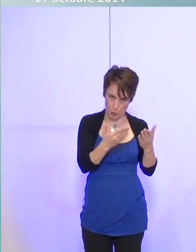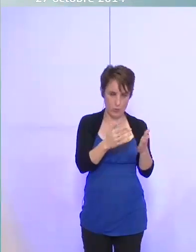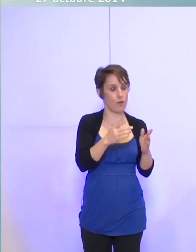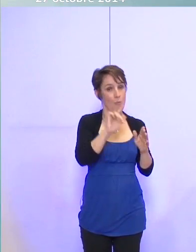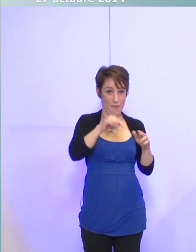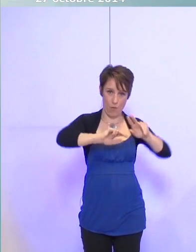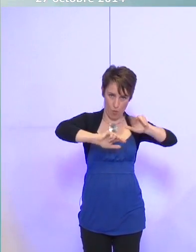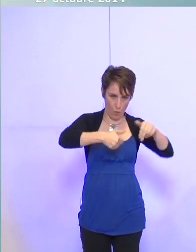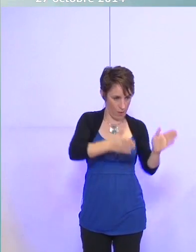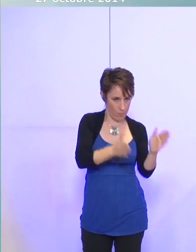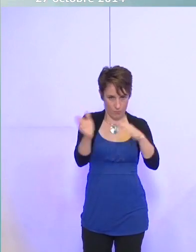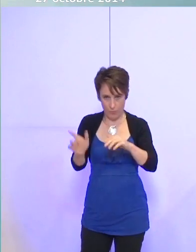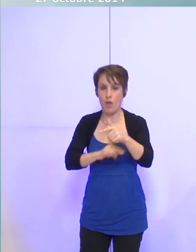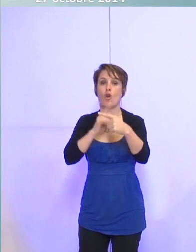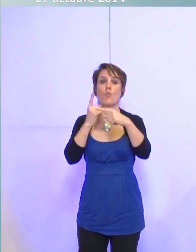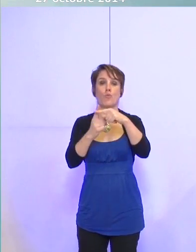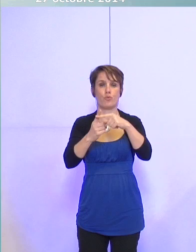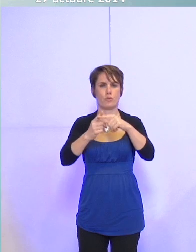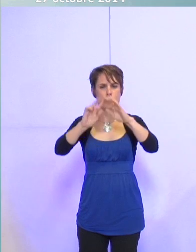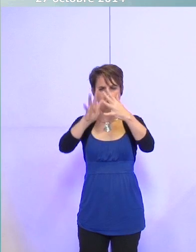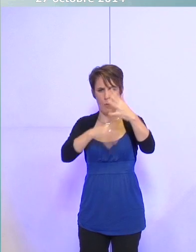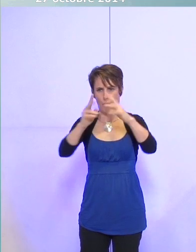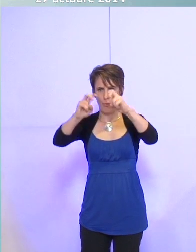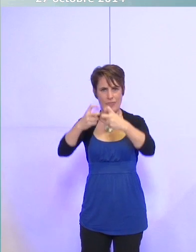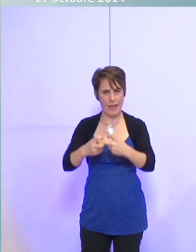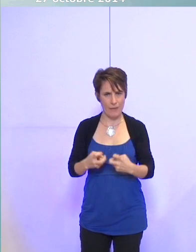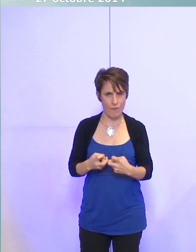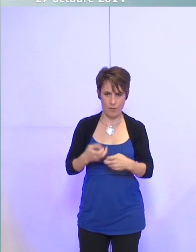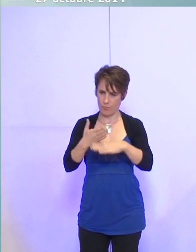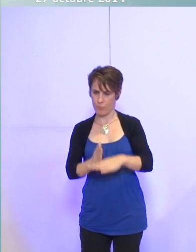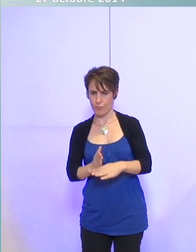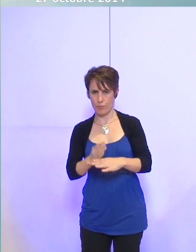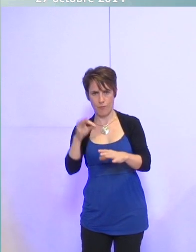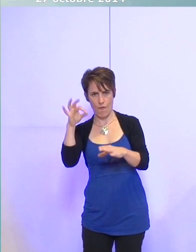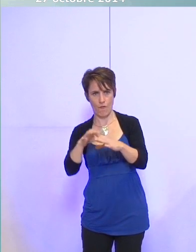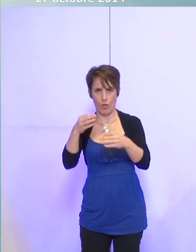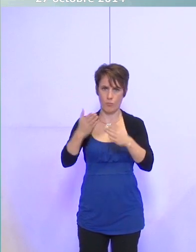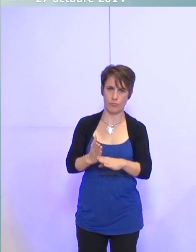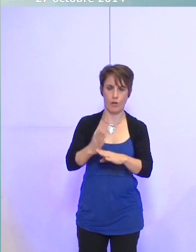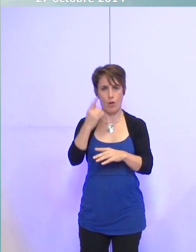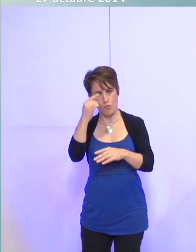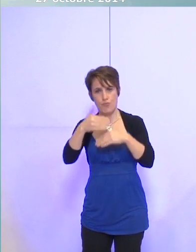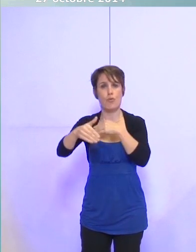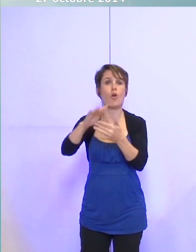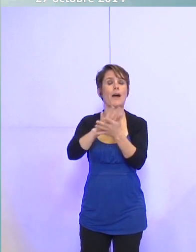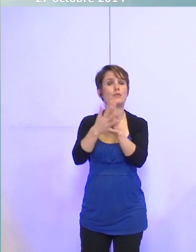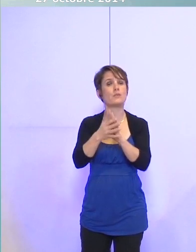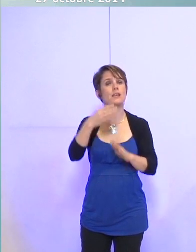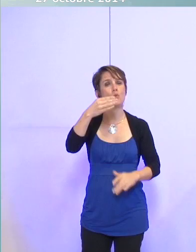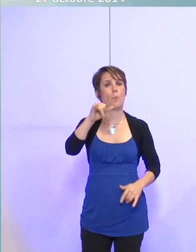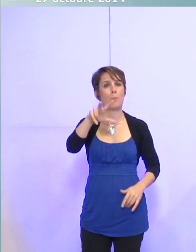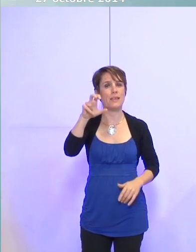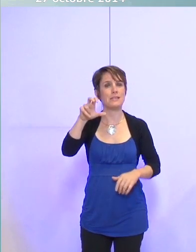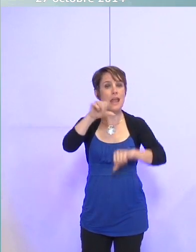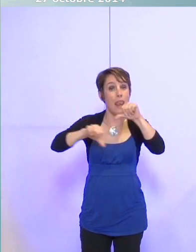délégants pour que l'association Mixlab puisse mettre en prévente la